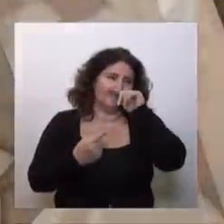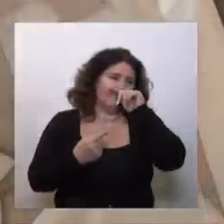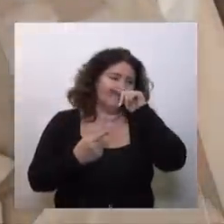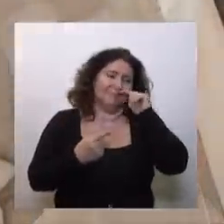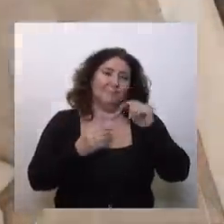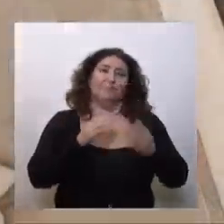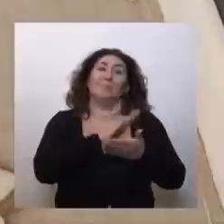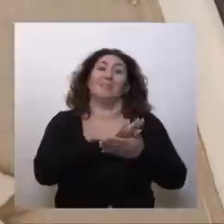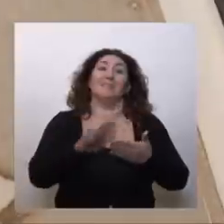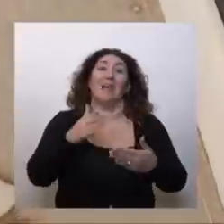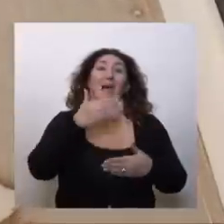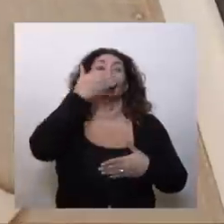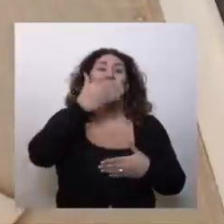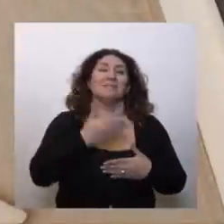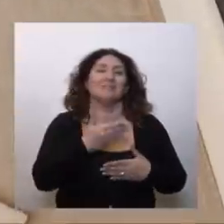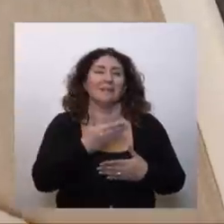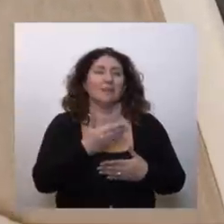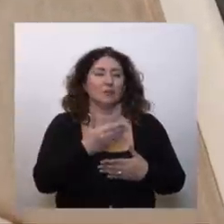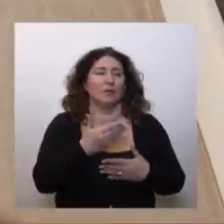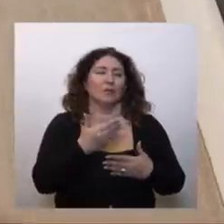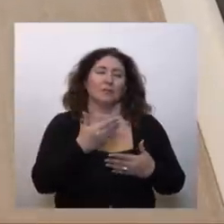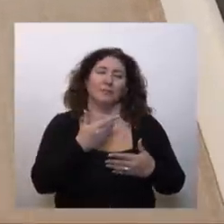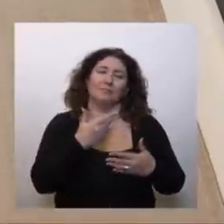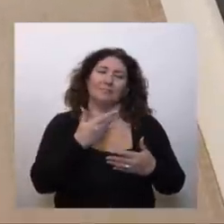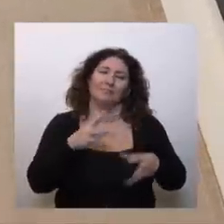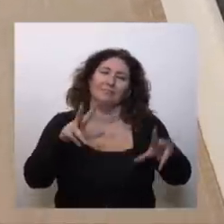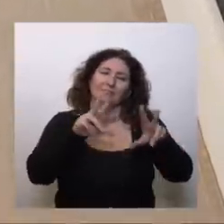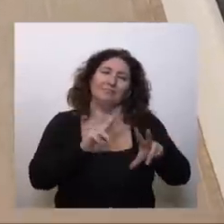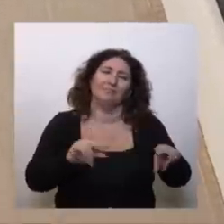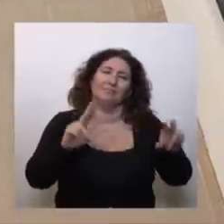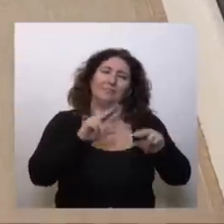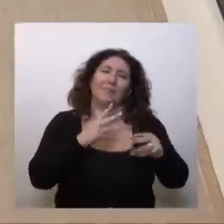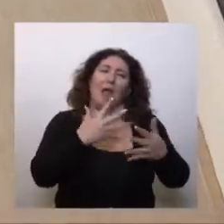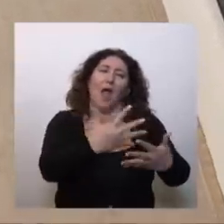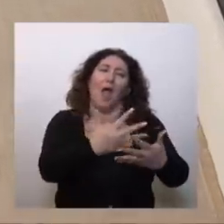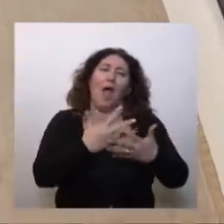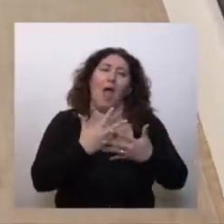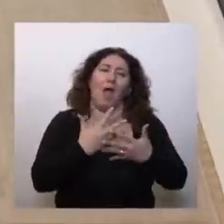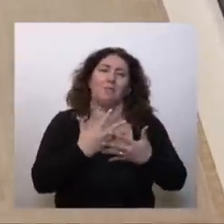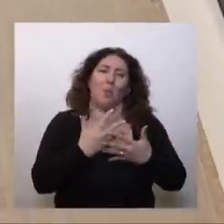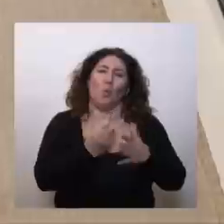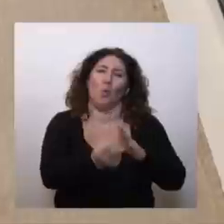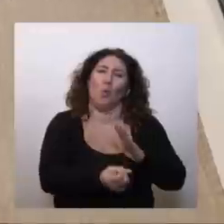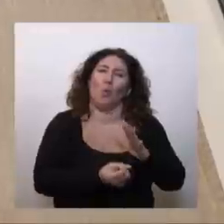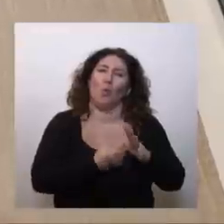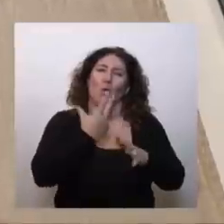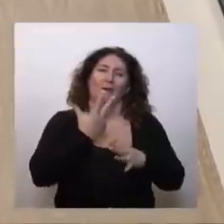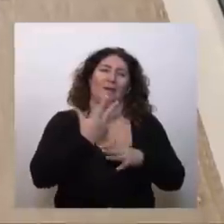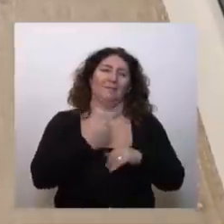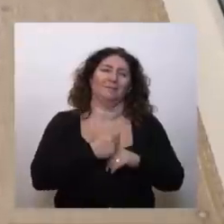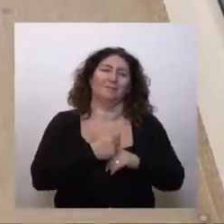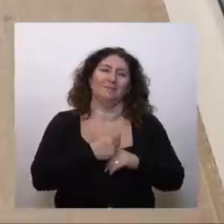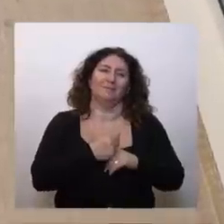amore con cui siamo stati amati da Cristo Gesù, nostro fratello e Signore.